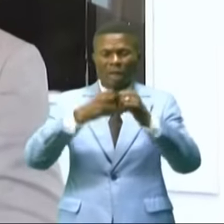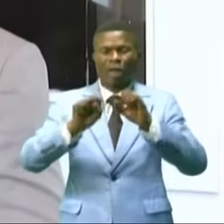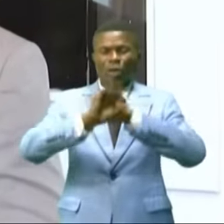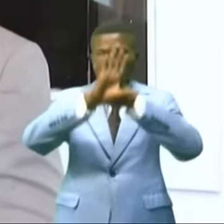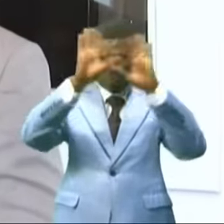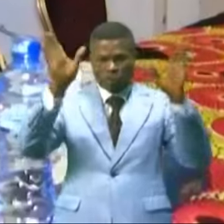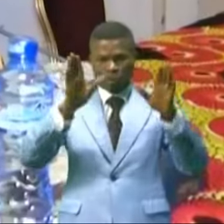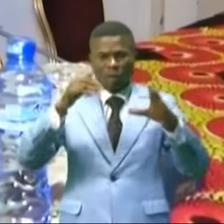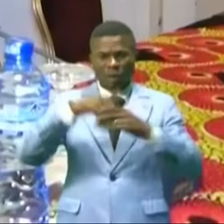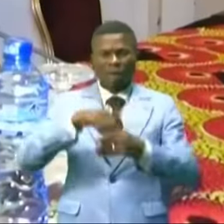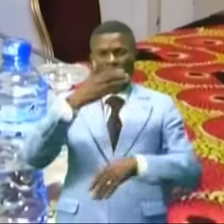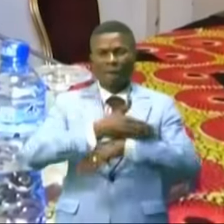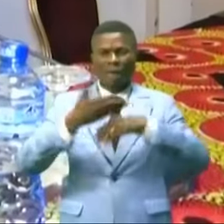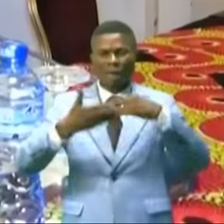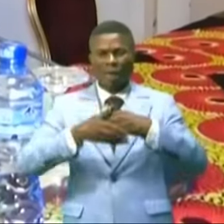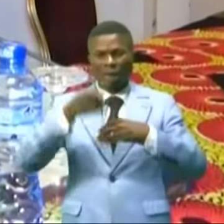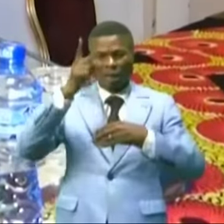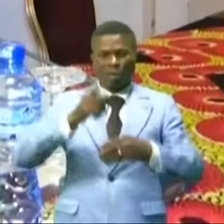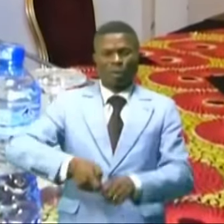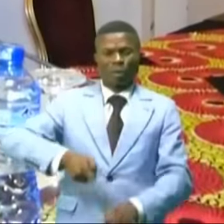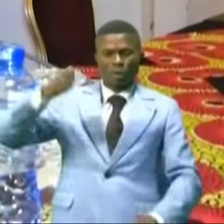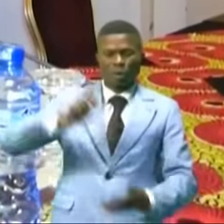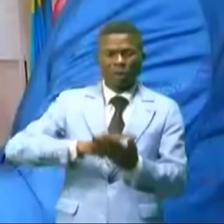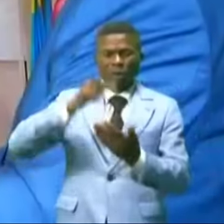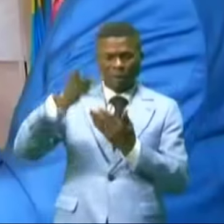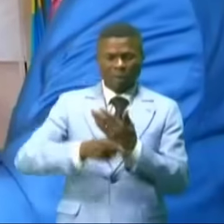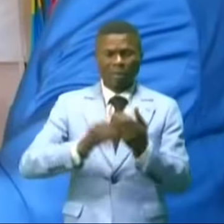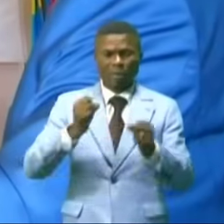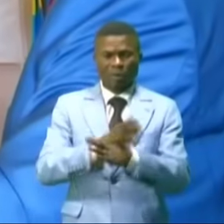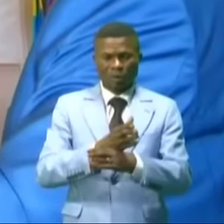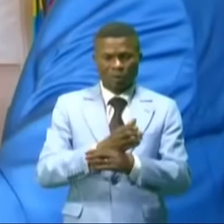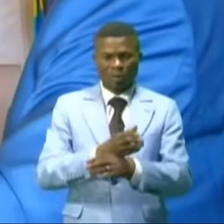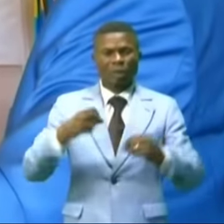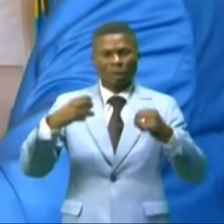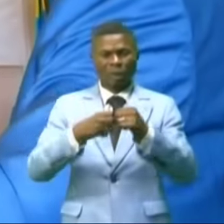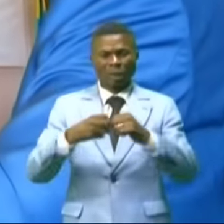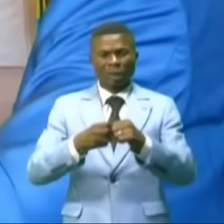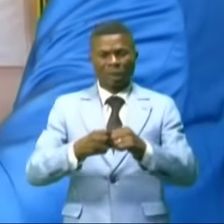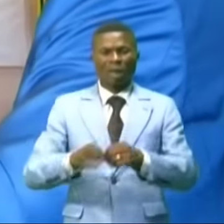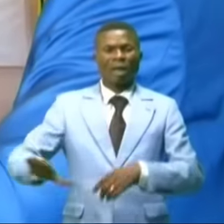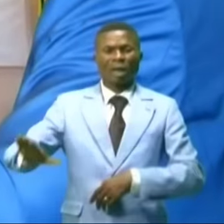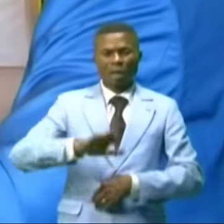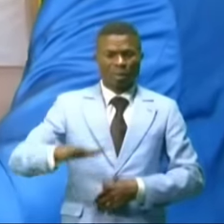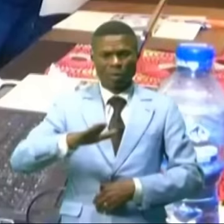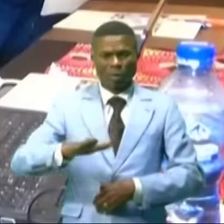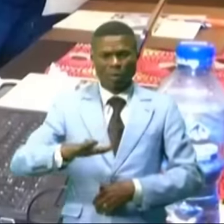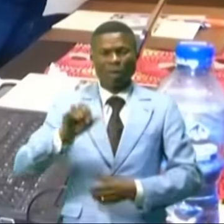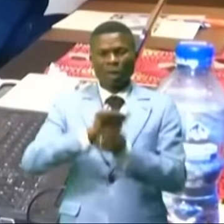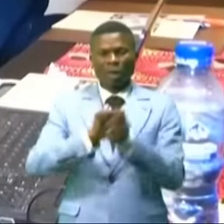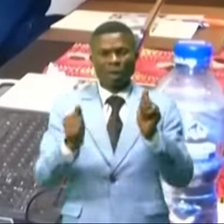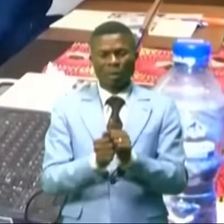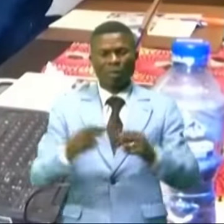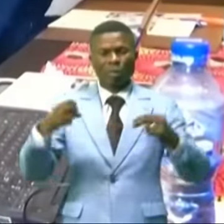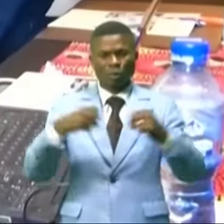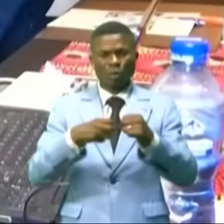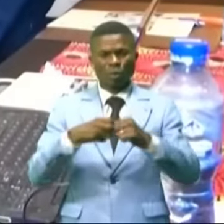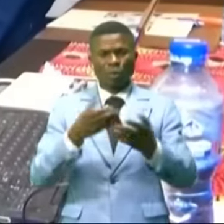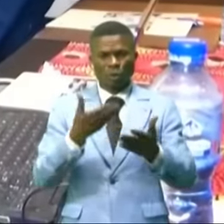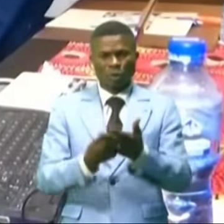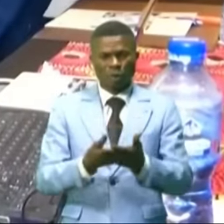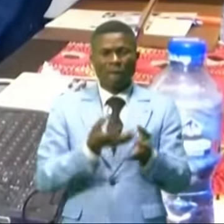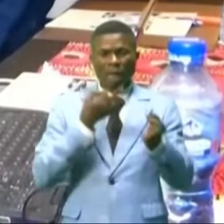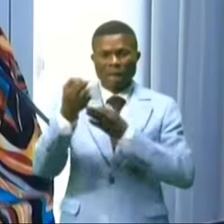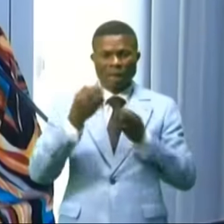à la construction des premières ébauches du plan de mise en place des synergies entre pays sur les questions énergétique, comme le